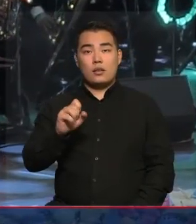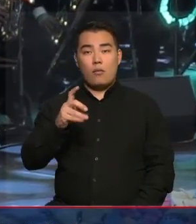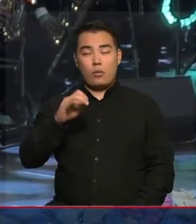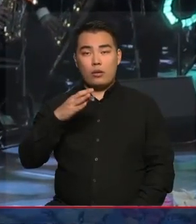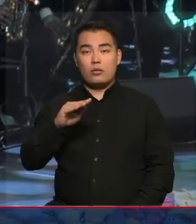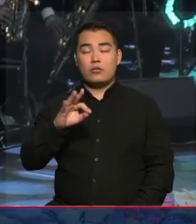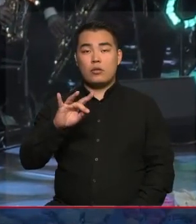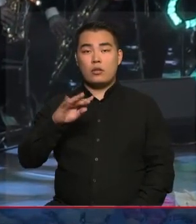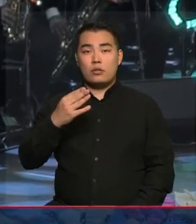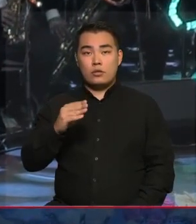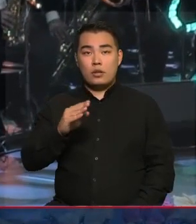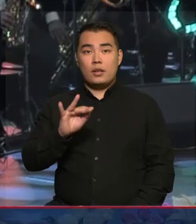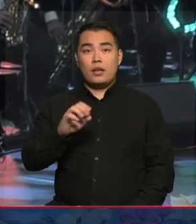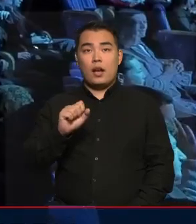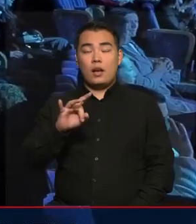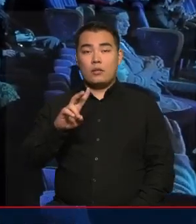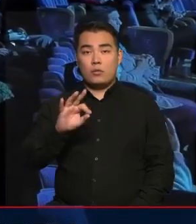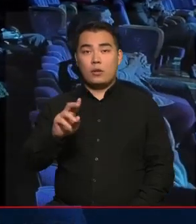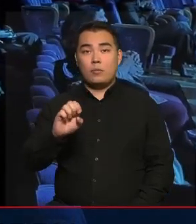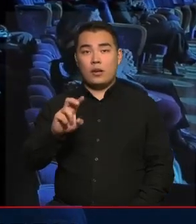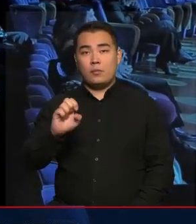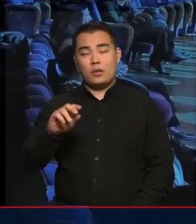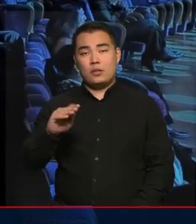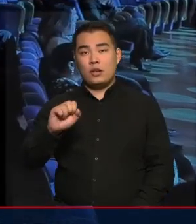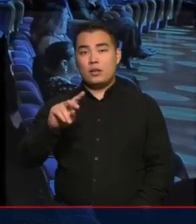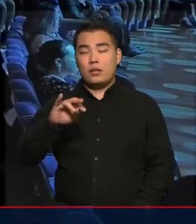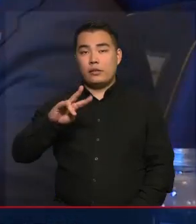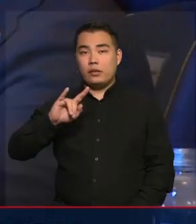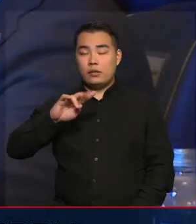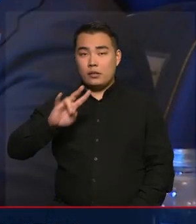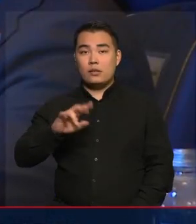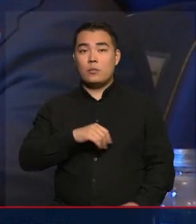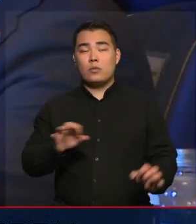Гарваренстің және Арно Бабаджанянның музыкалық шығармаларын орындады.